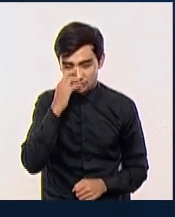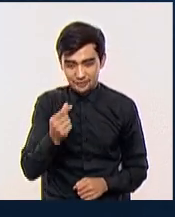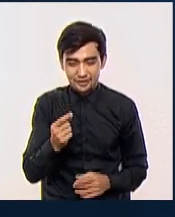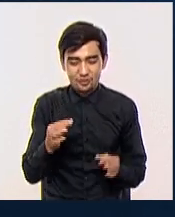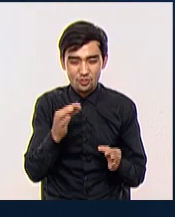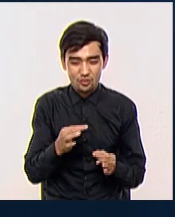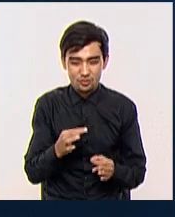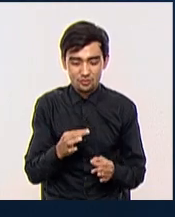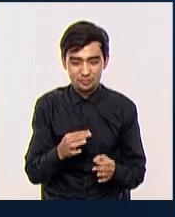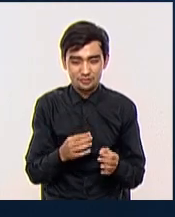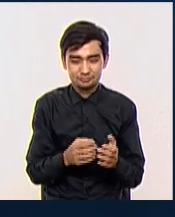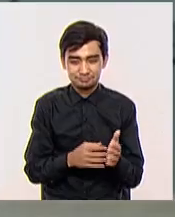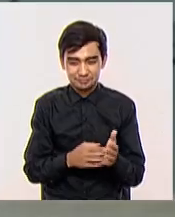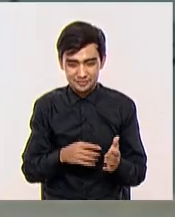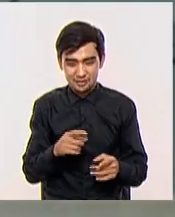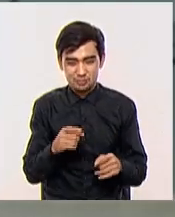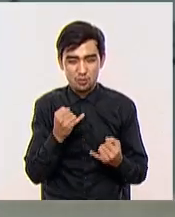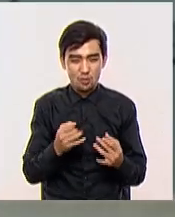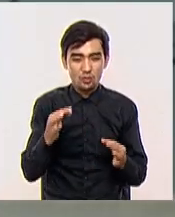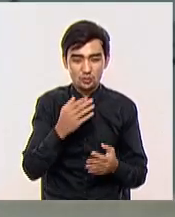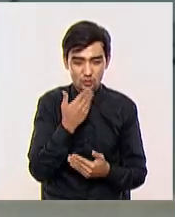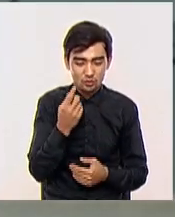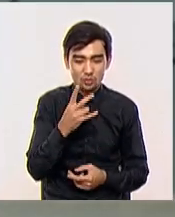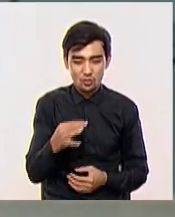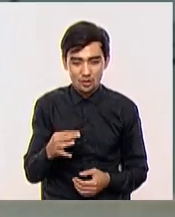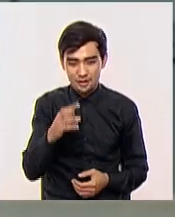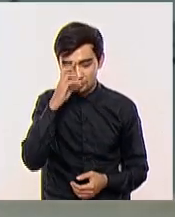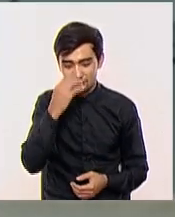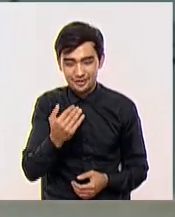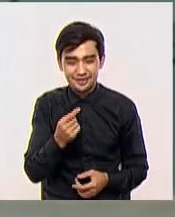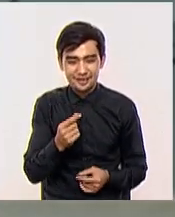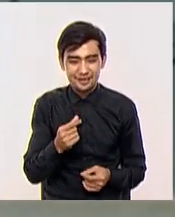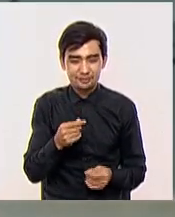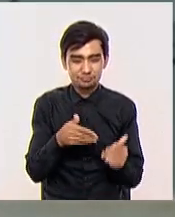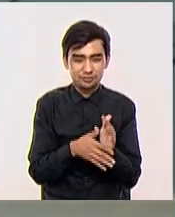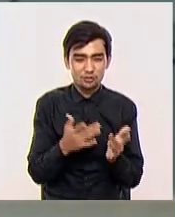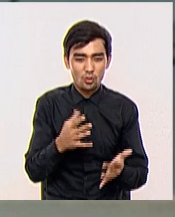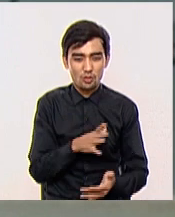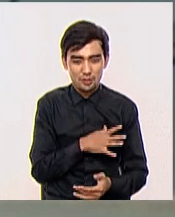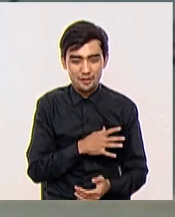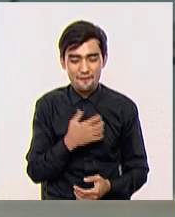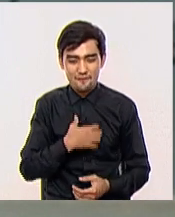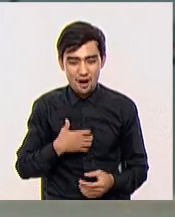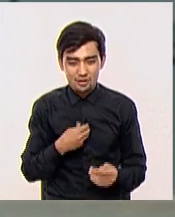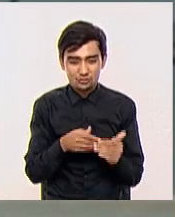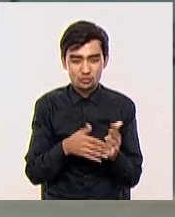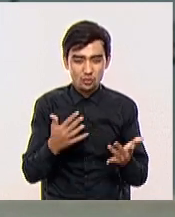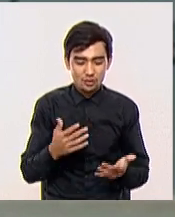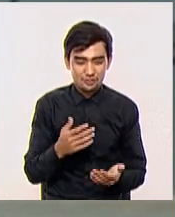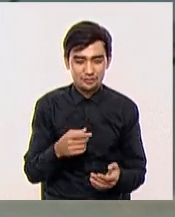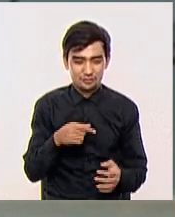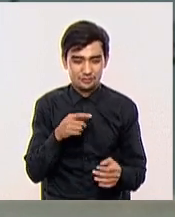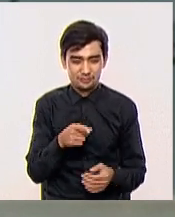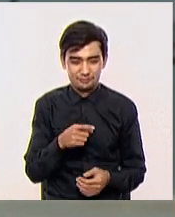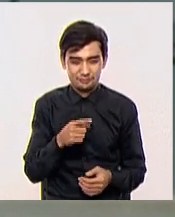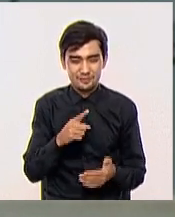ешқандай жаманшылығы жоқ, бірақ қаншалықтай бюджеттің шығыстары маңызды жұмсалып жатыр, сол күмән тудырады